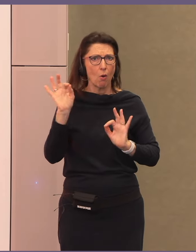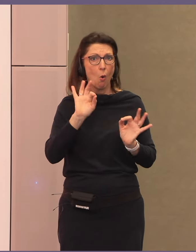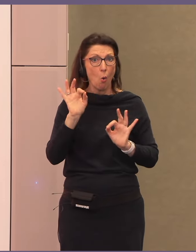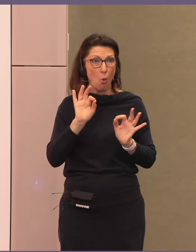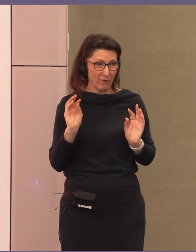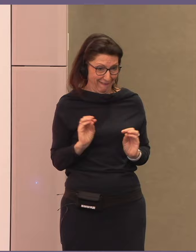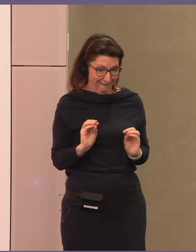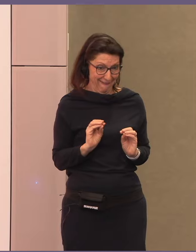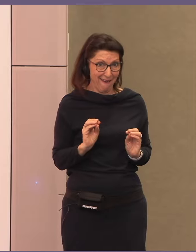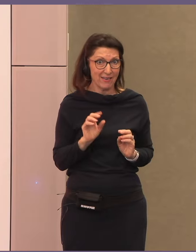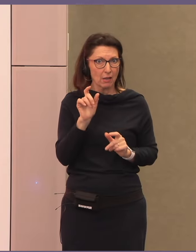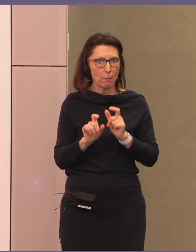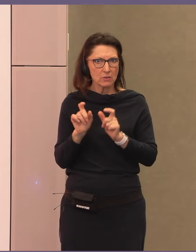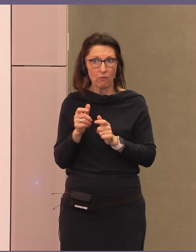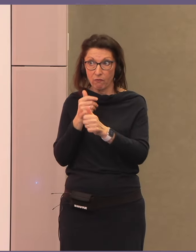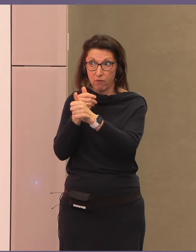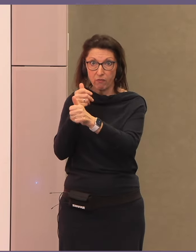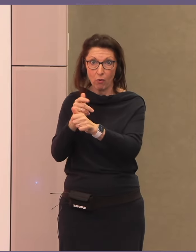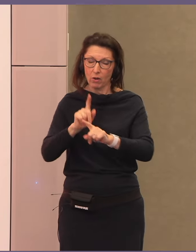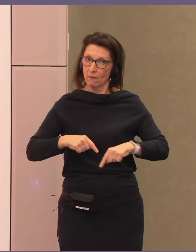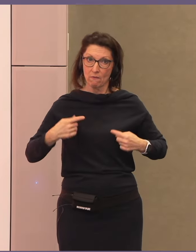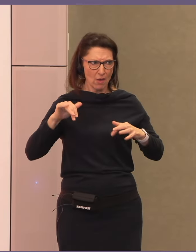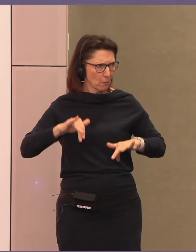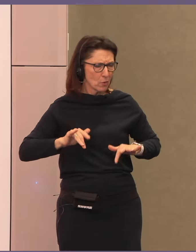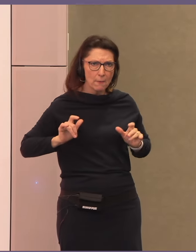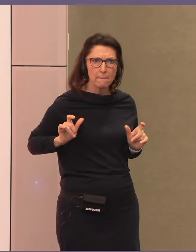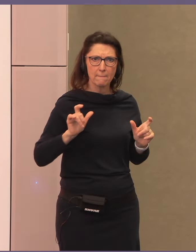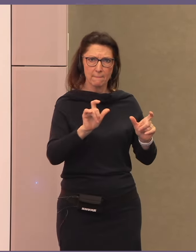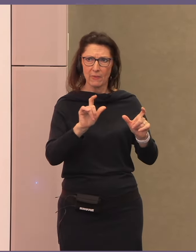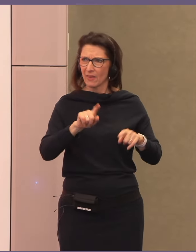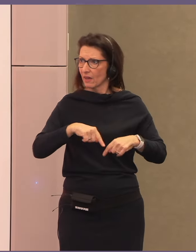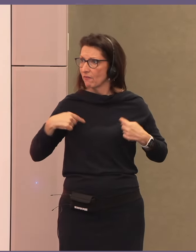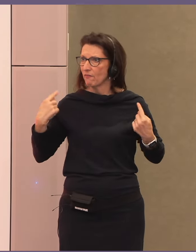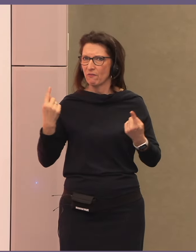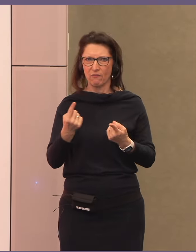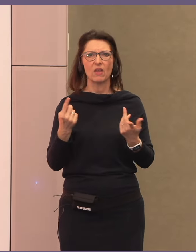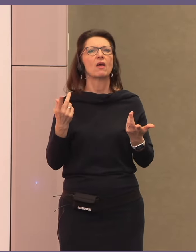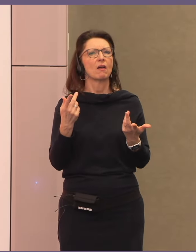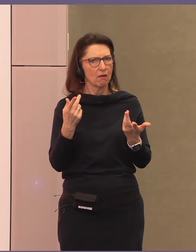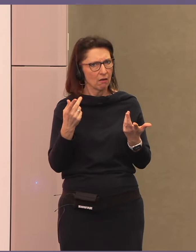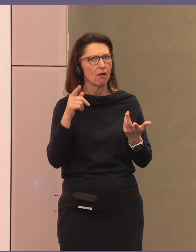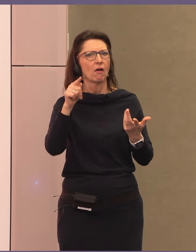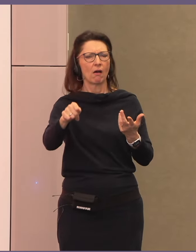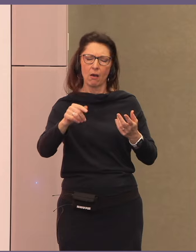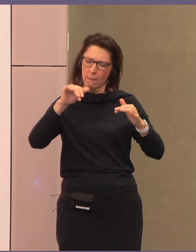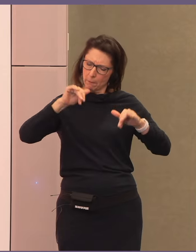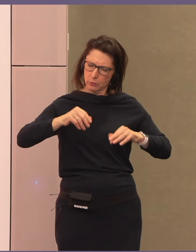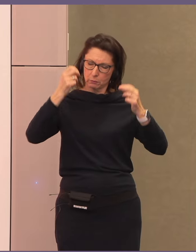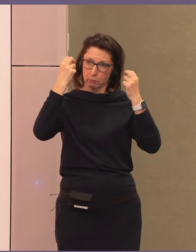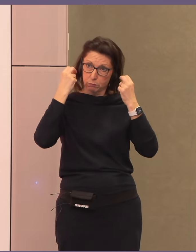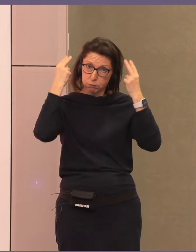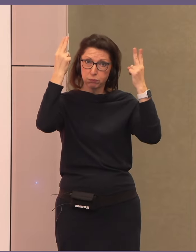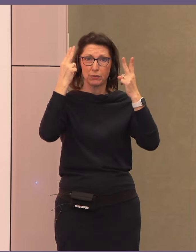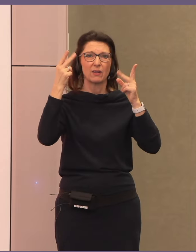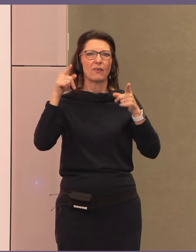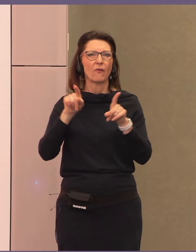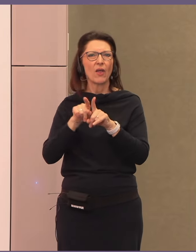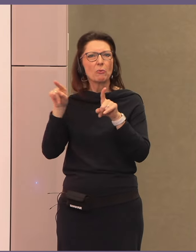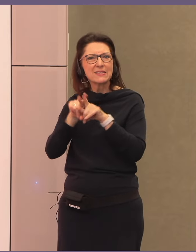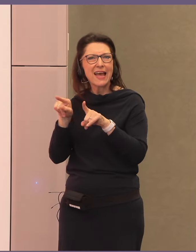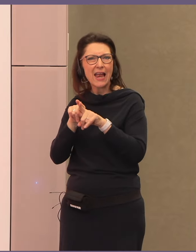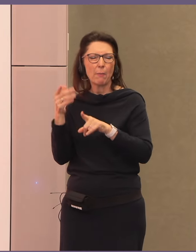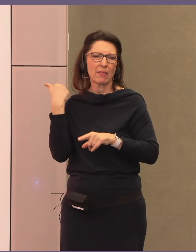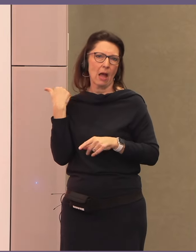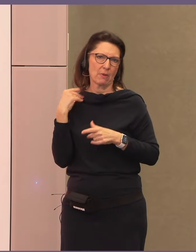tatsächlich sie befinden werden, wenn wir das zulassen. So sind wir aufgerufen. Und das ist der Anknüpfungspunkt auch an Barbara Brammert, der auch wichtig ist.